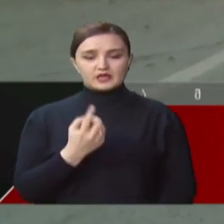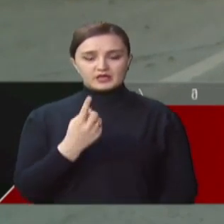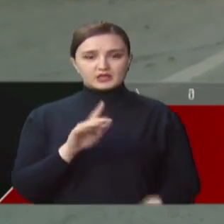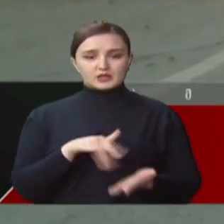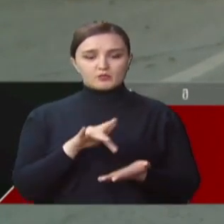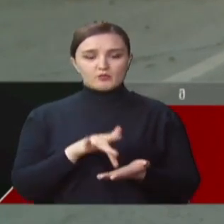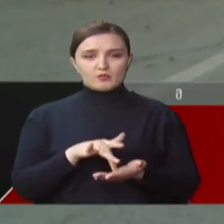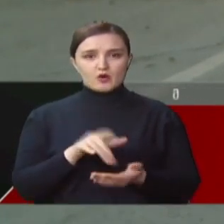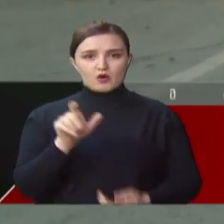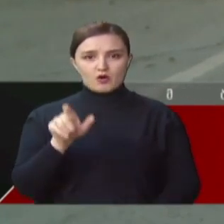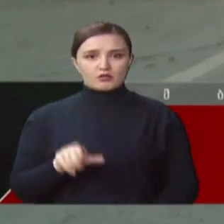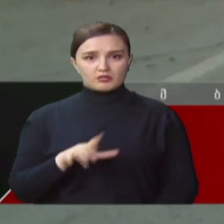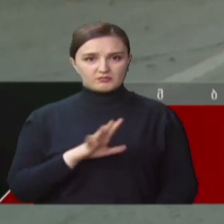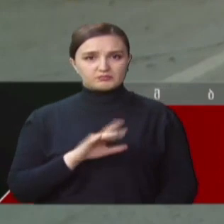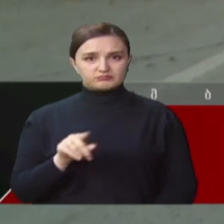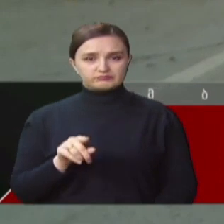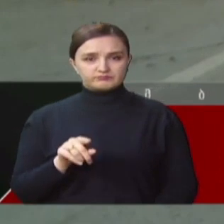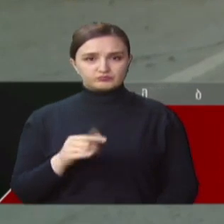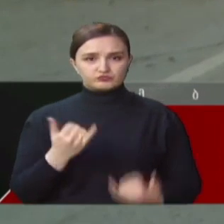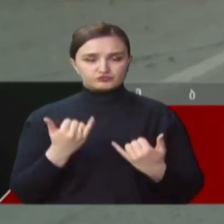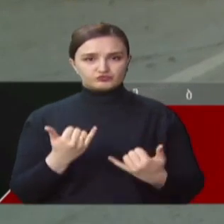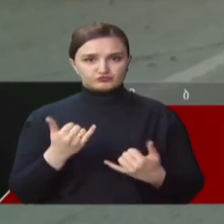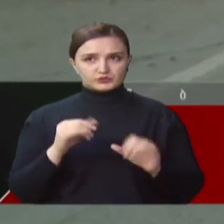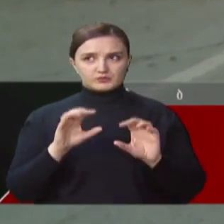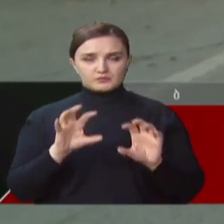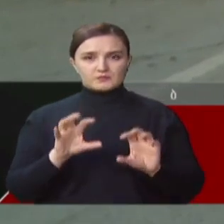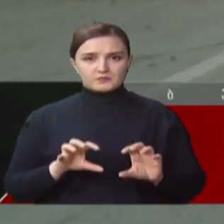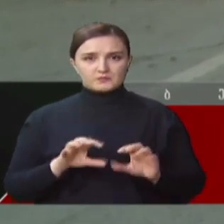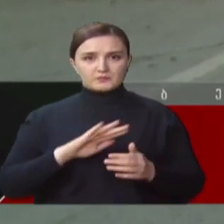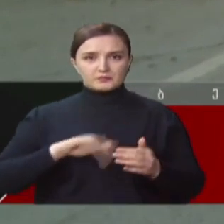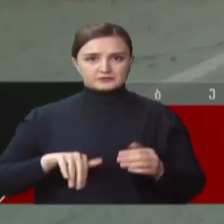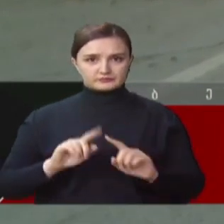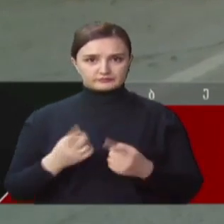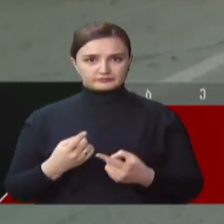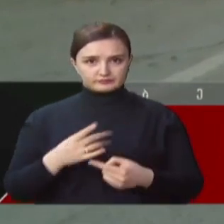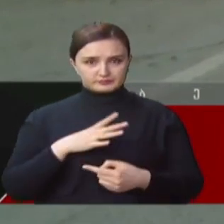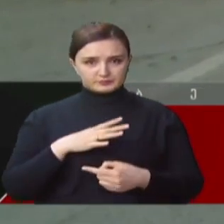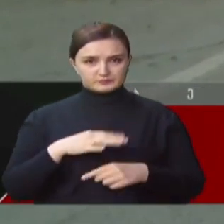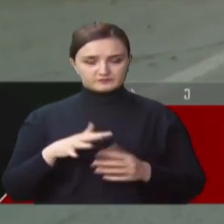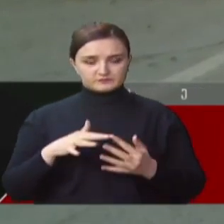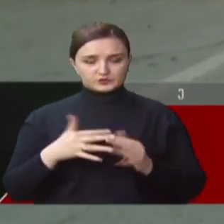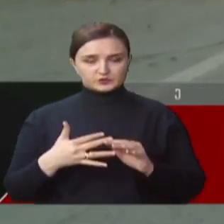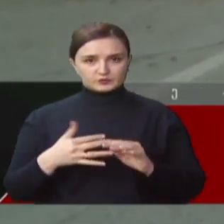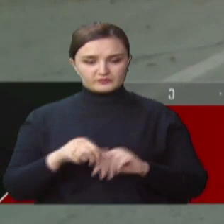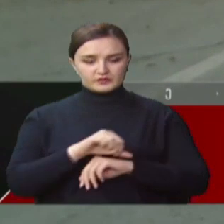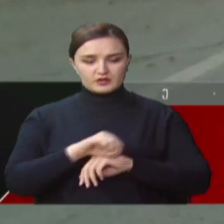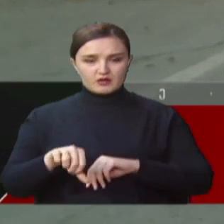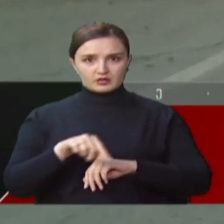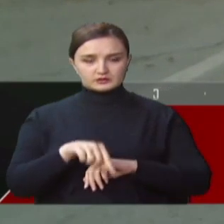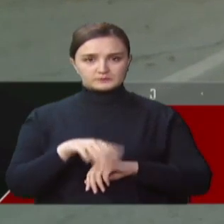მოქალაქე იქნა უკანონო დაკავებული სოფელ მეჯვრის ხევიდან, საოკუპაციო ხაზთან, ხაზიდან